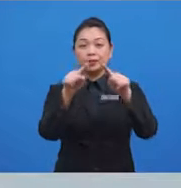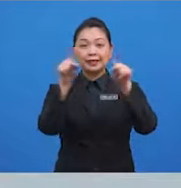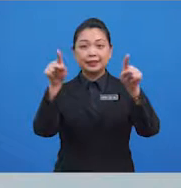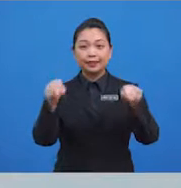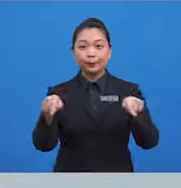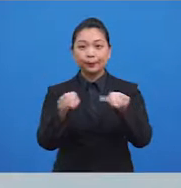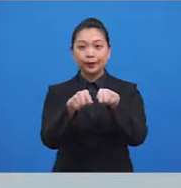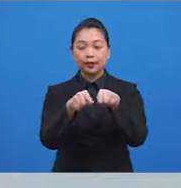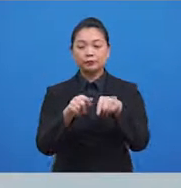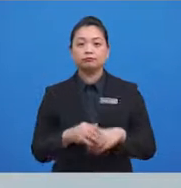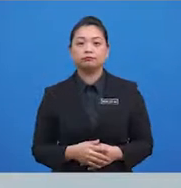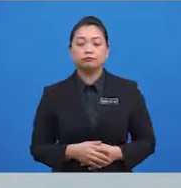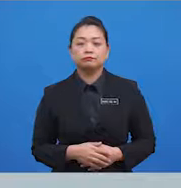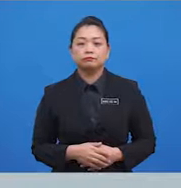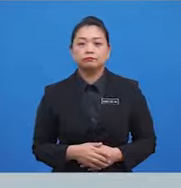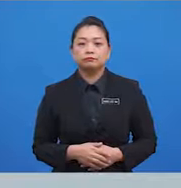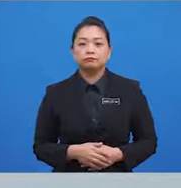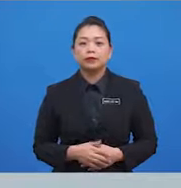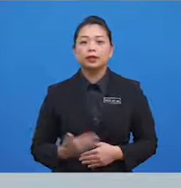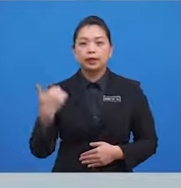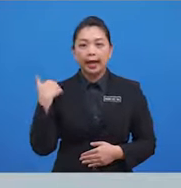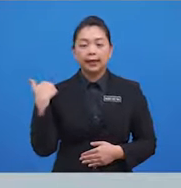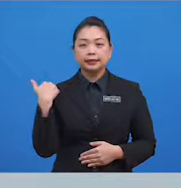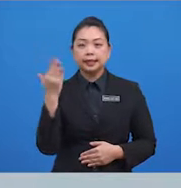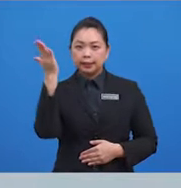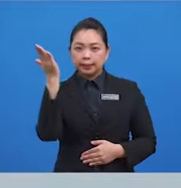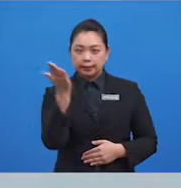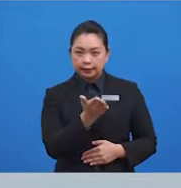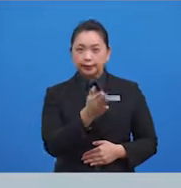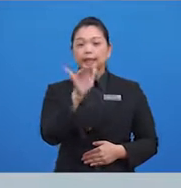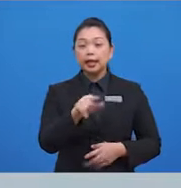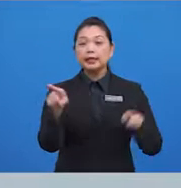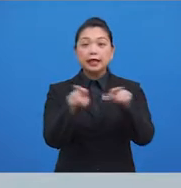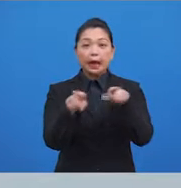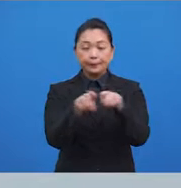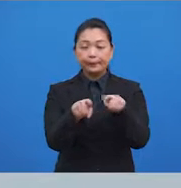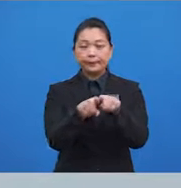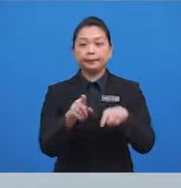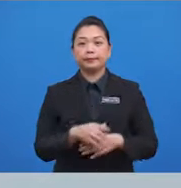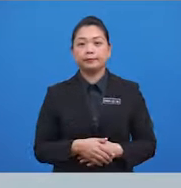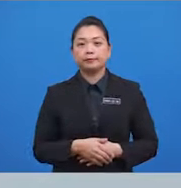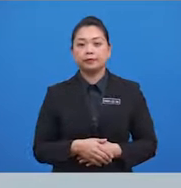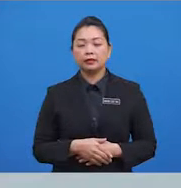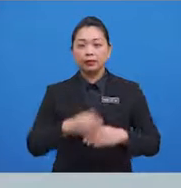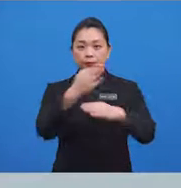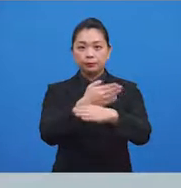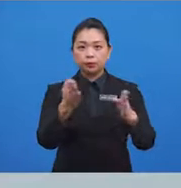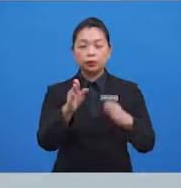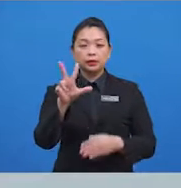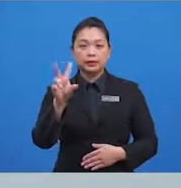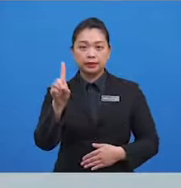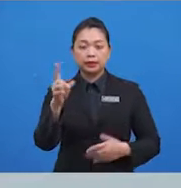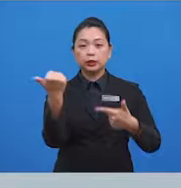empat serta mempunyai kerata rentas yang seragam. Bentuk 3D yang